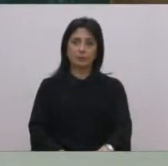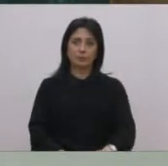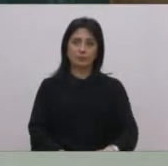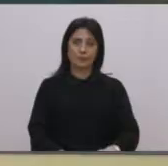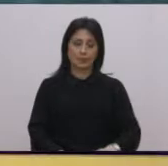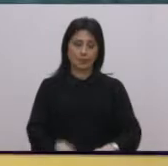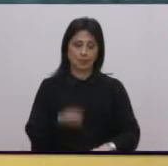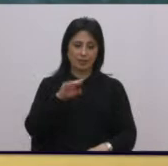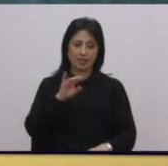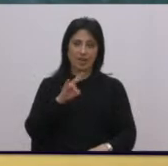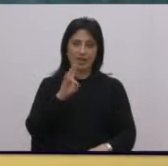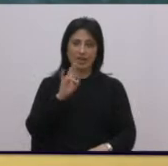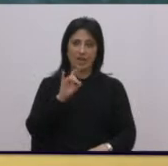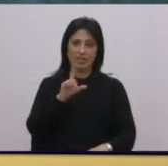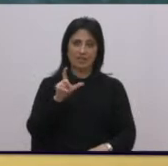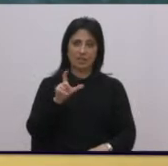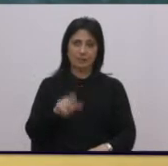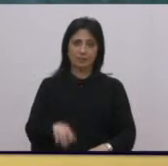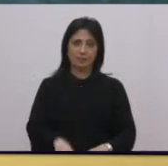Baton Tariu, dacă ai ții.